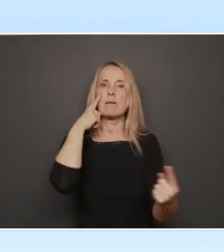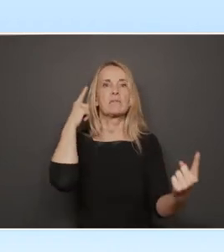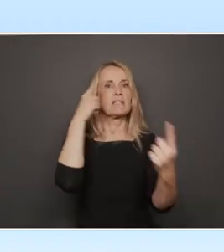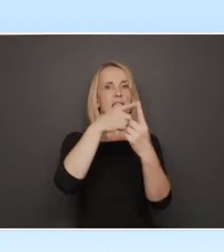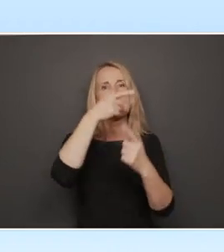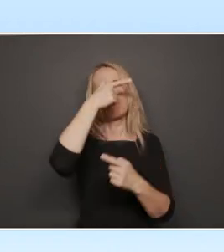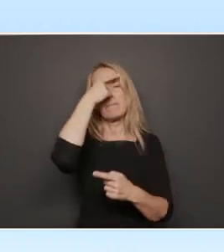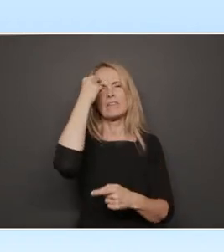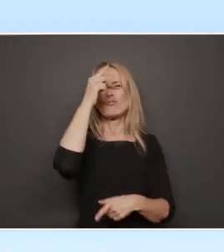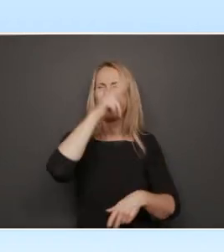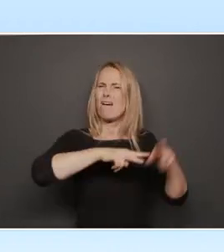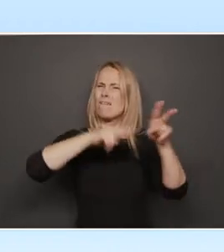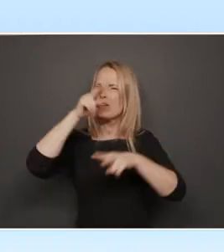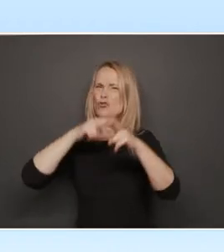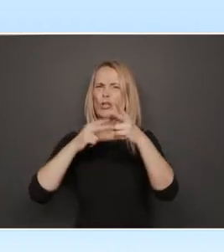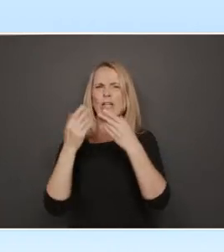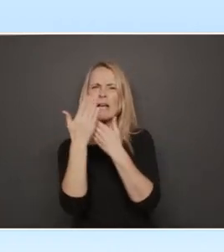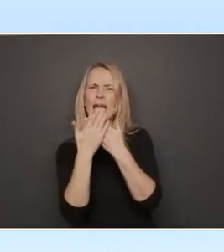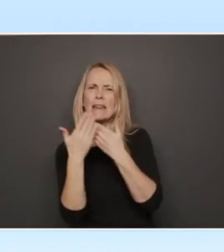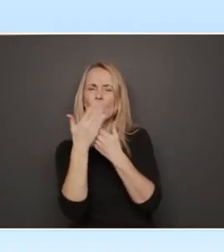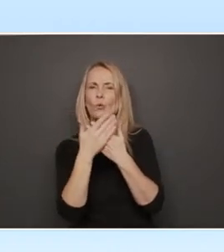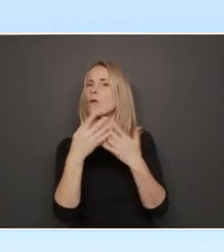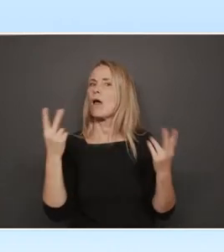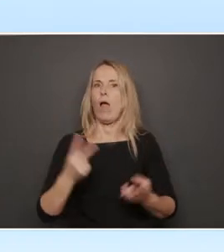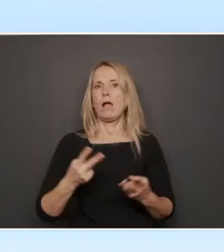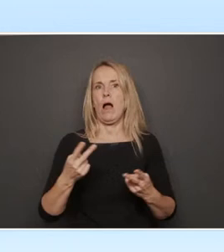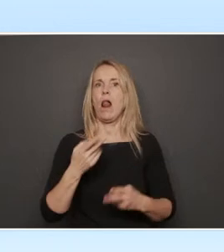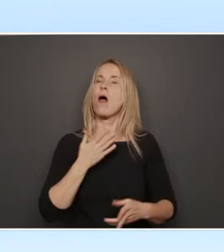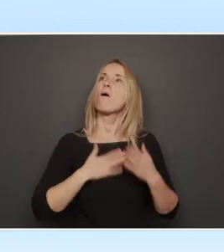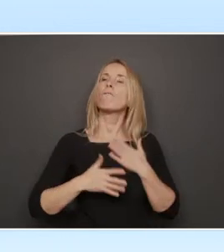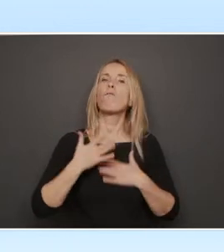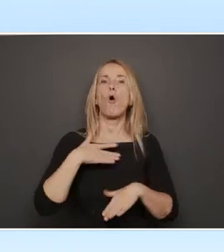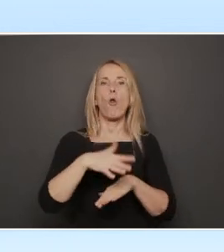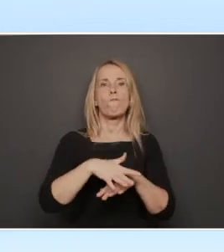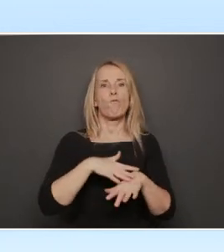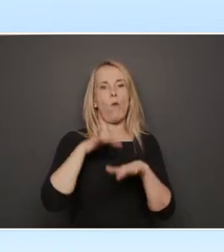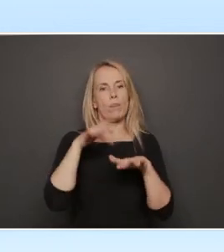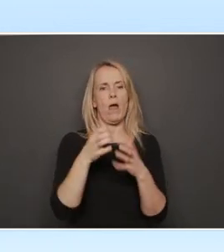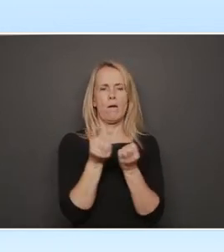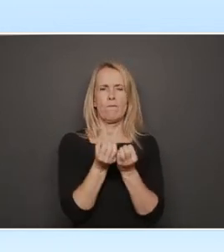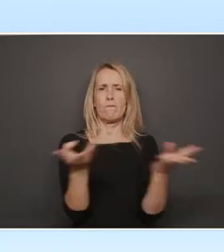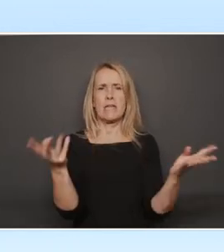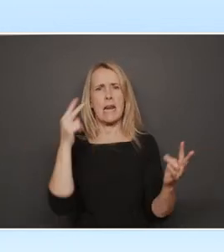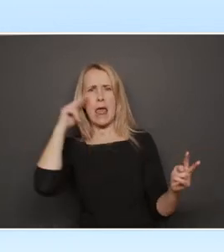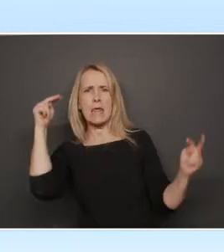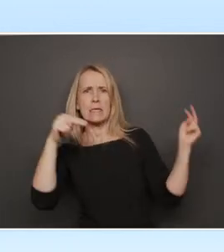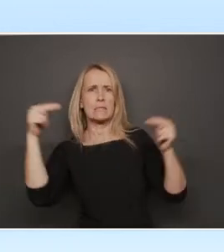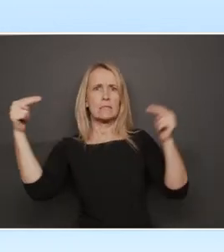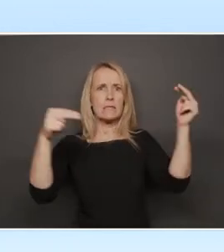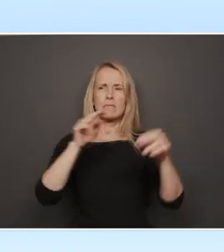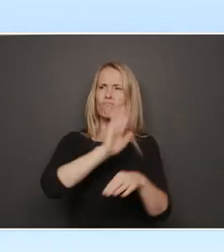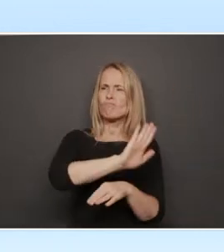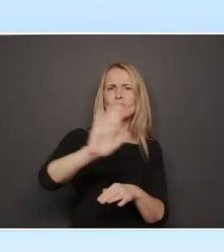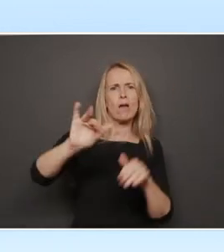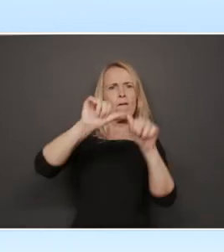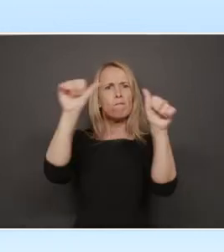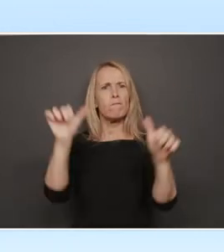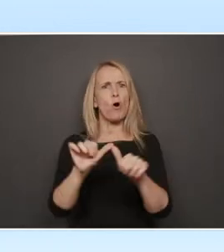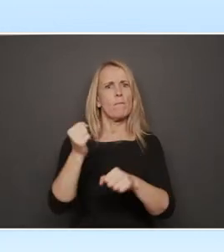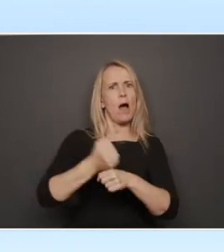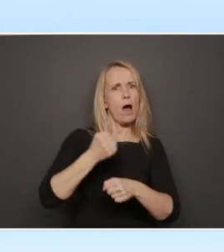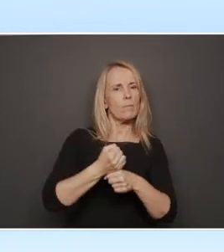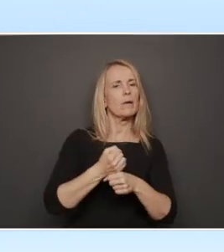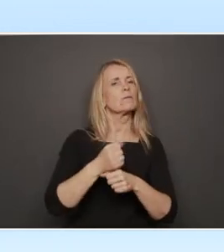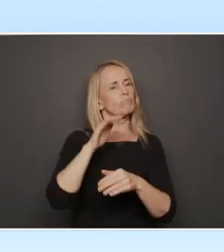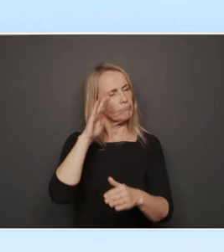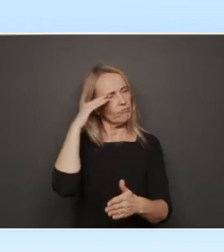mit unterschiedlichen Hintergründen wohlfühlen und dadurch ihre vielfältigen Sicht- und Herangehensweisen vertrauensvoll in